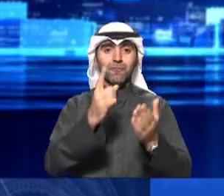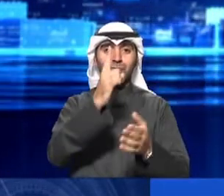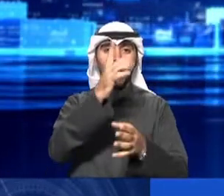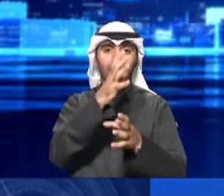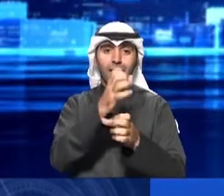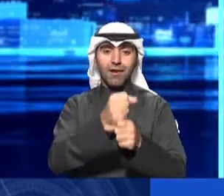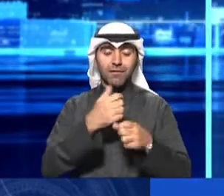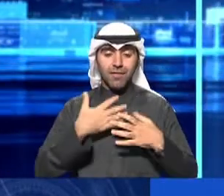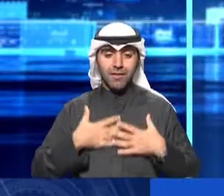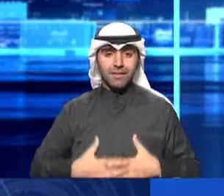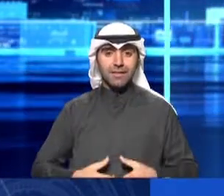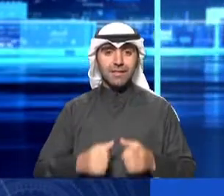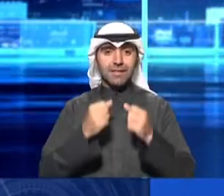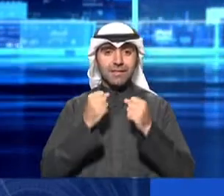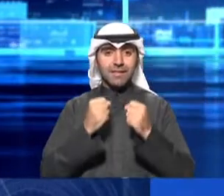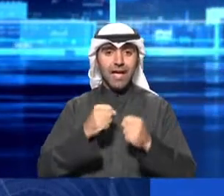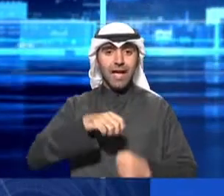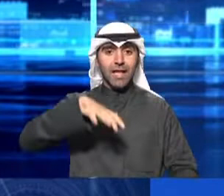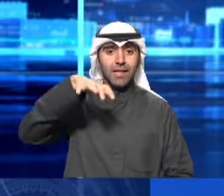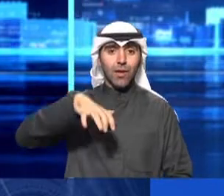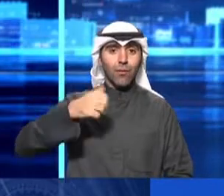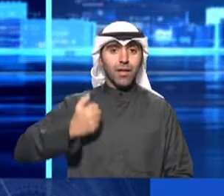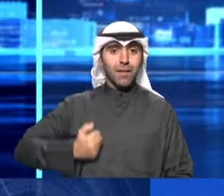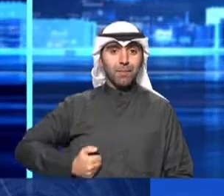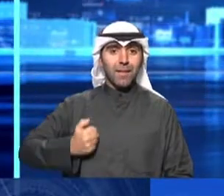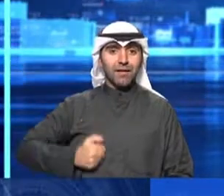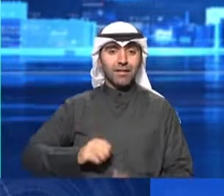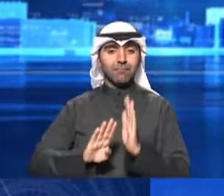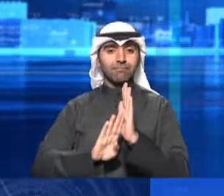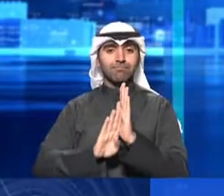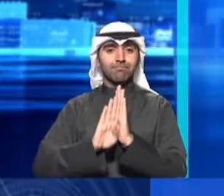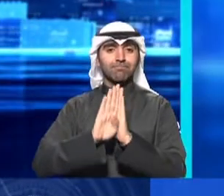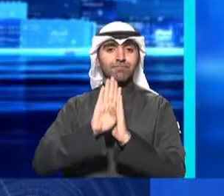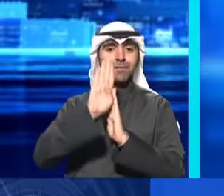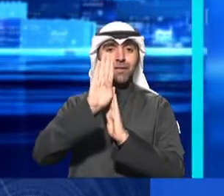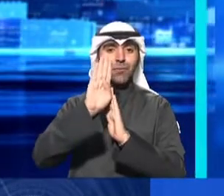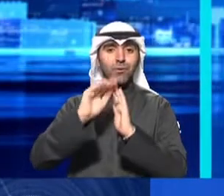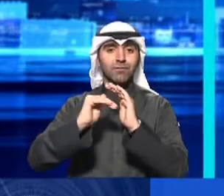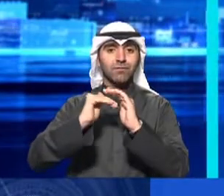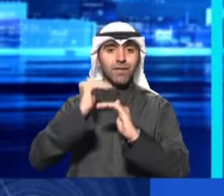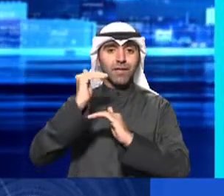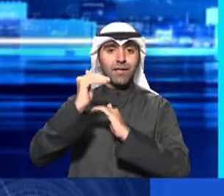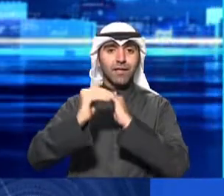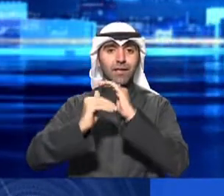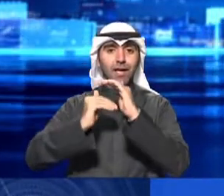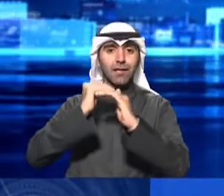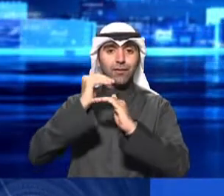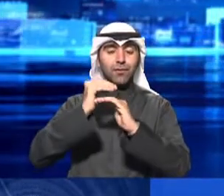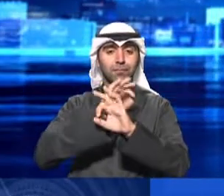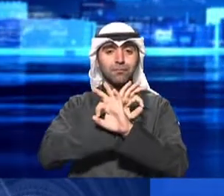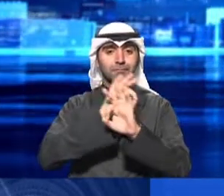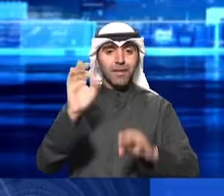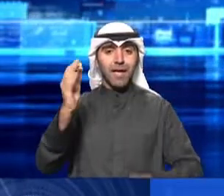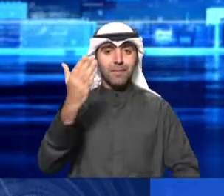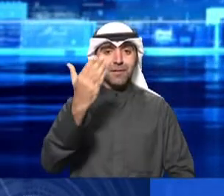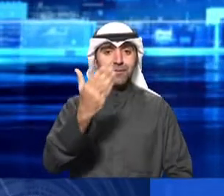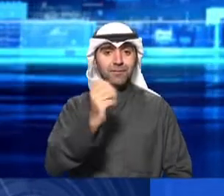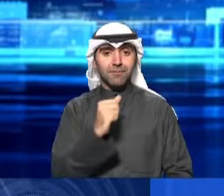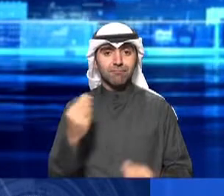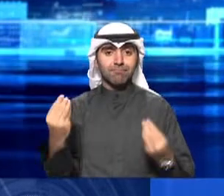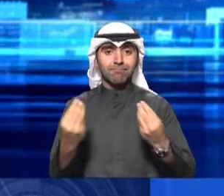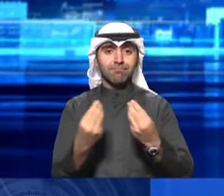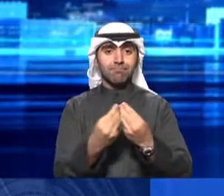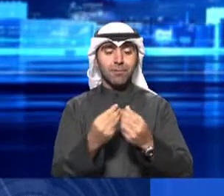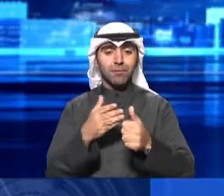لمملكة البحرين الشقيقة المزيد مما تتطلع إليه من عزة ورفعة وازدهار في